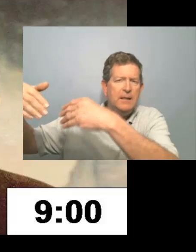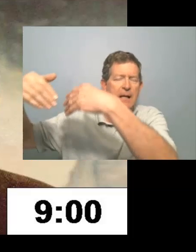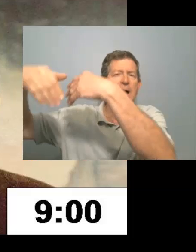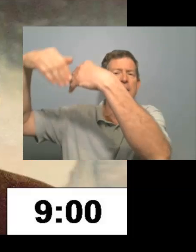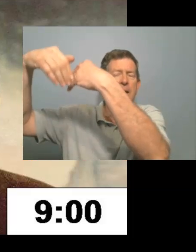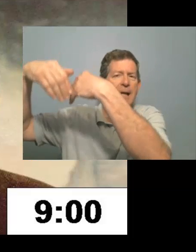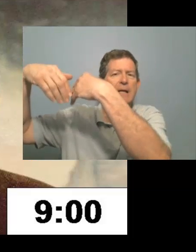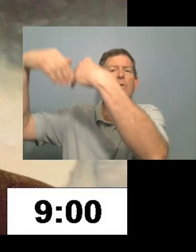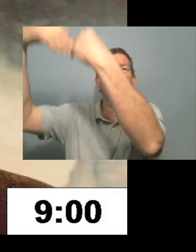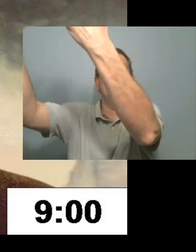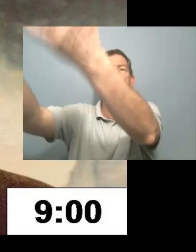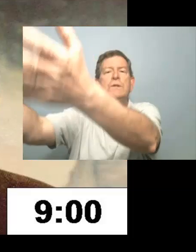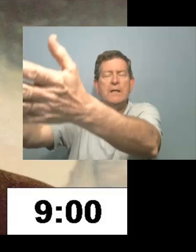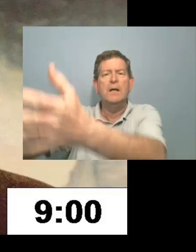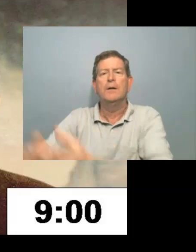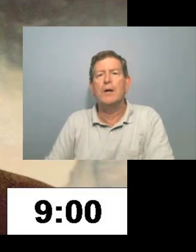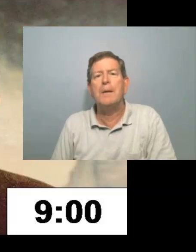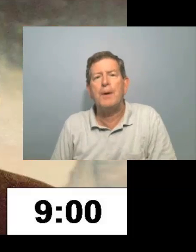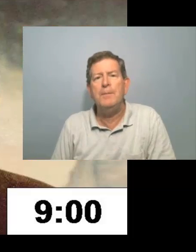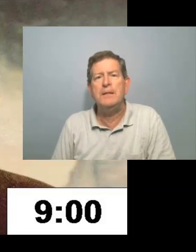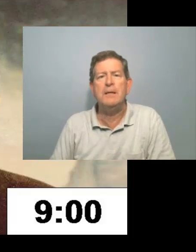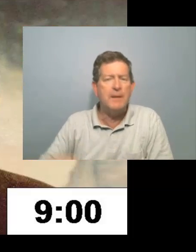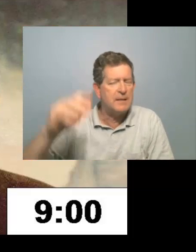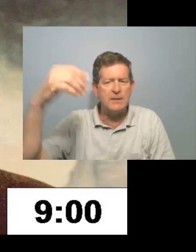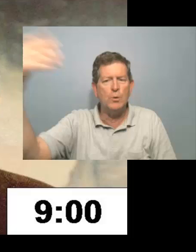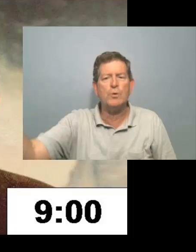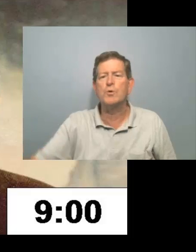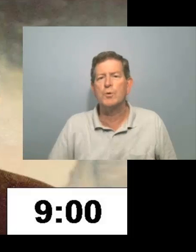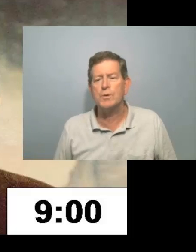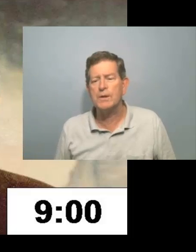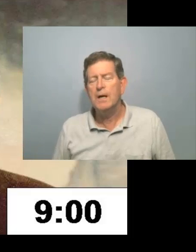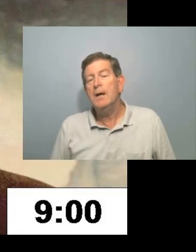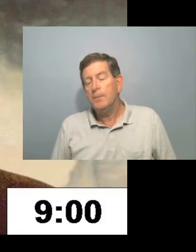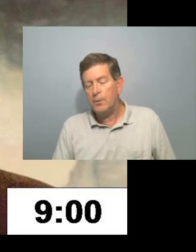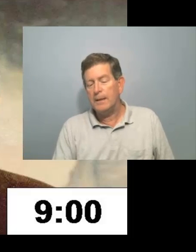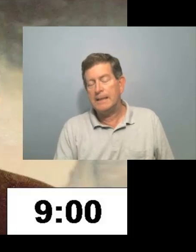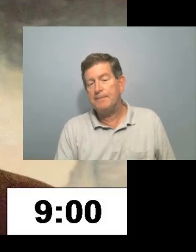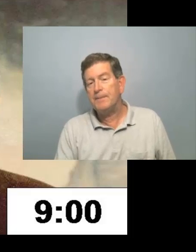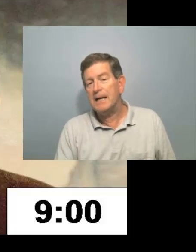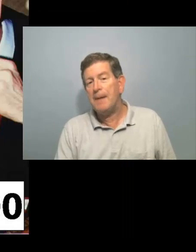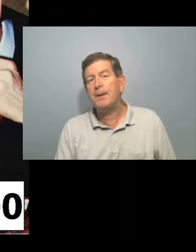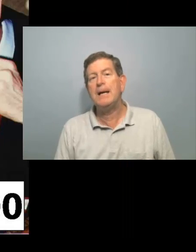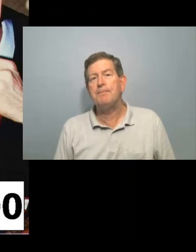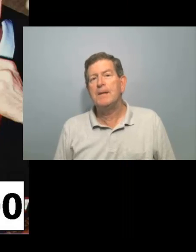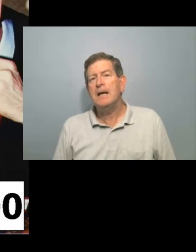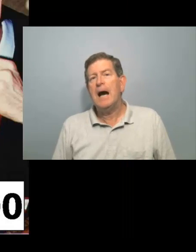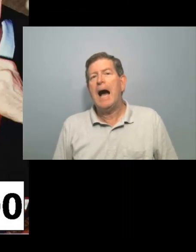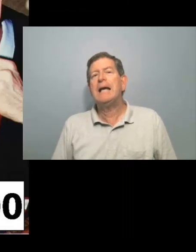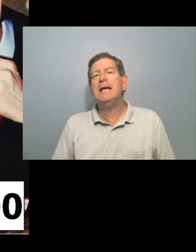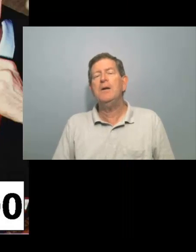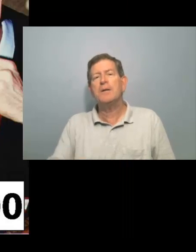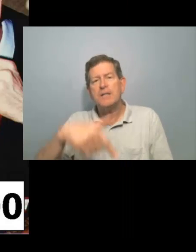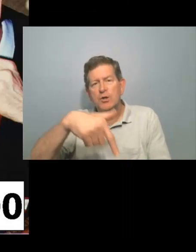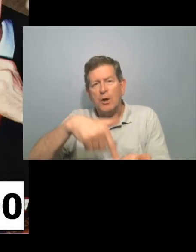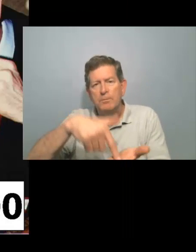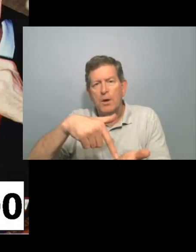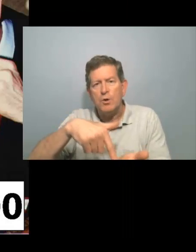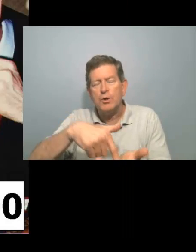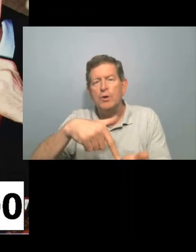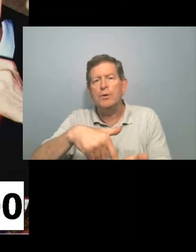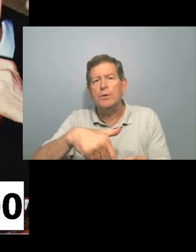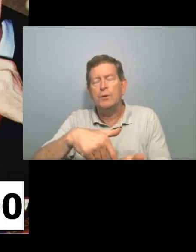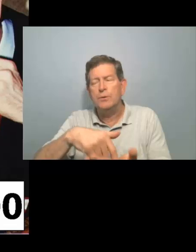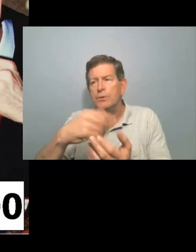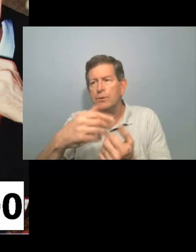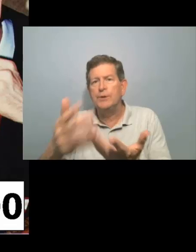Puis il a des cours aussi dans l'après-midi, mais ça c'est autre chose. Bon, après, à quelle heure est-ce que John